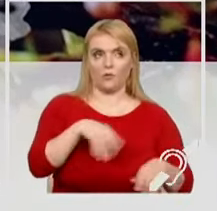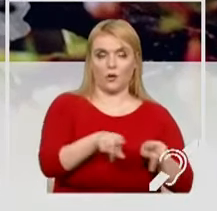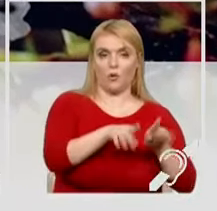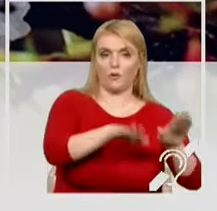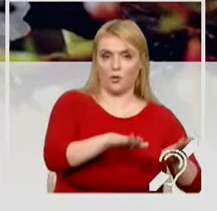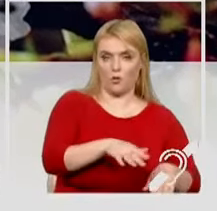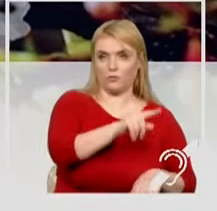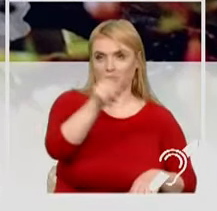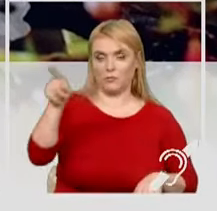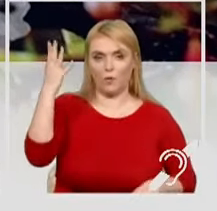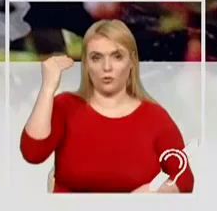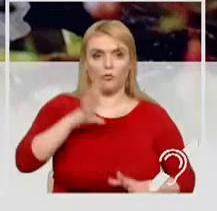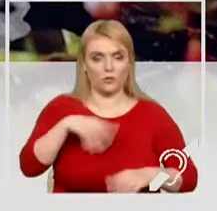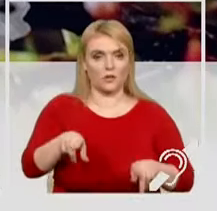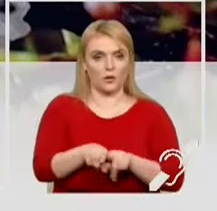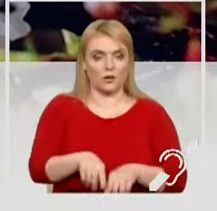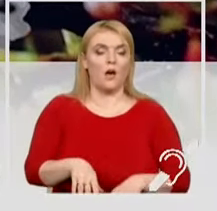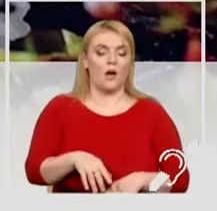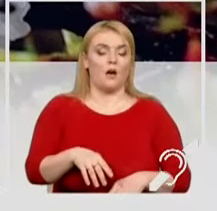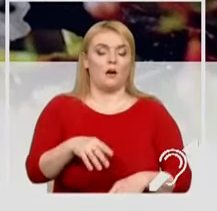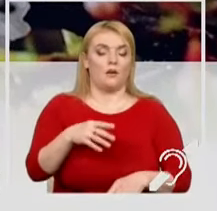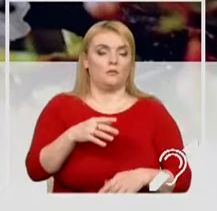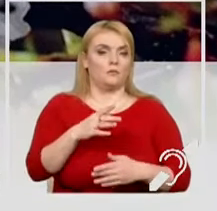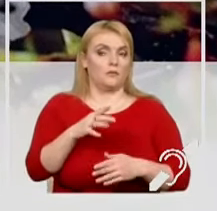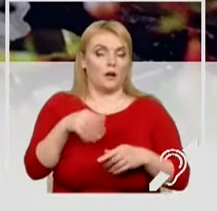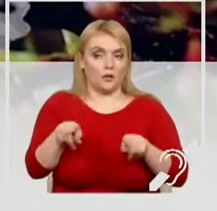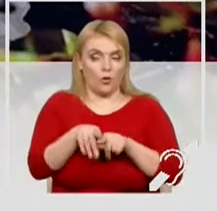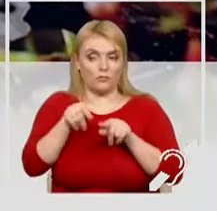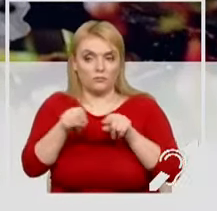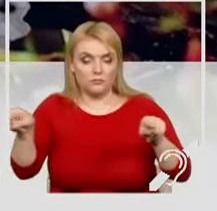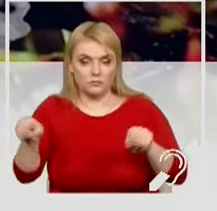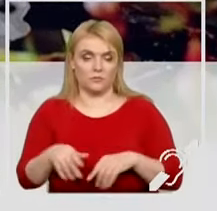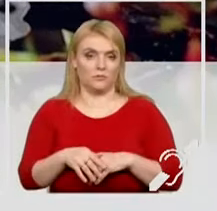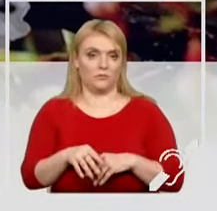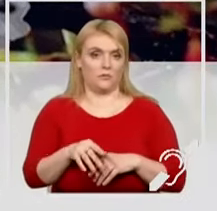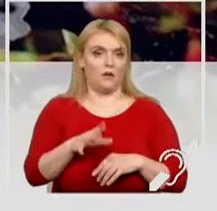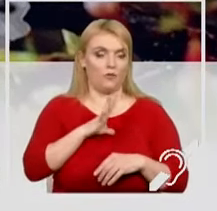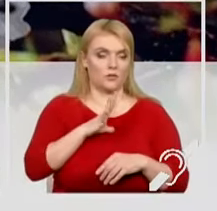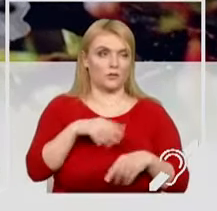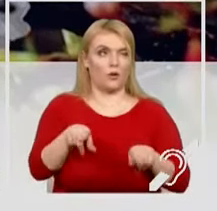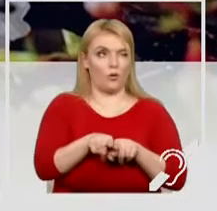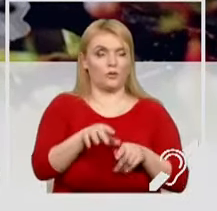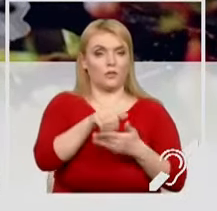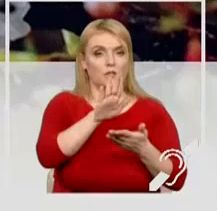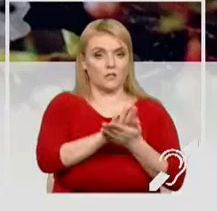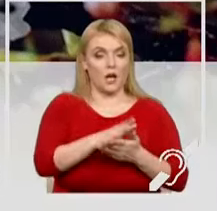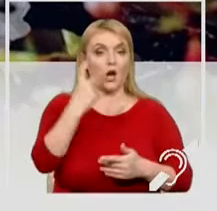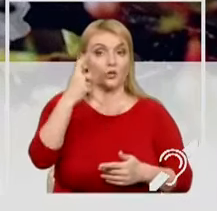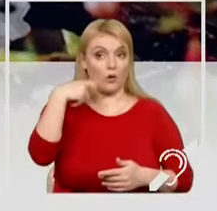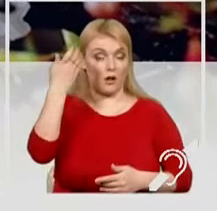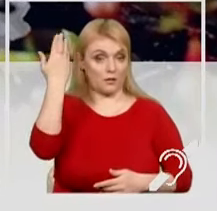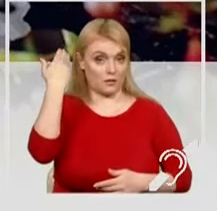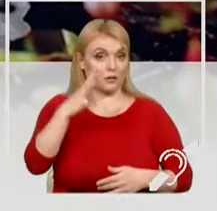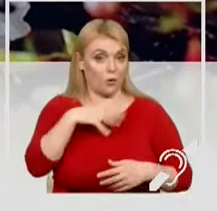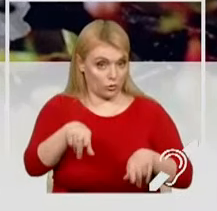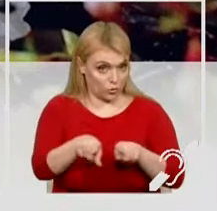regiuni. Meteorologii spun că un fenomen similar în această perioadă a anului a fost înregistrat acum un secol și prima